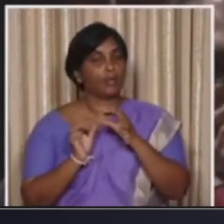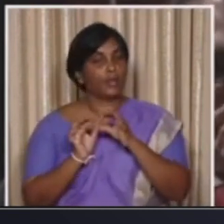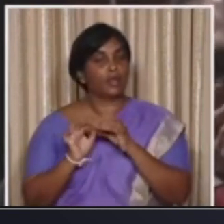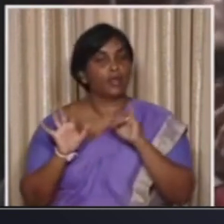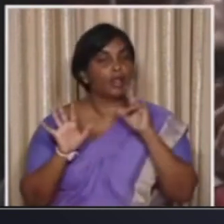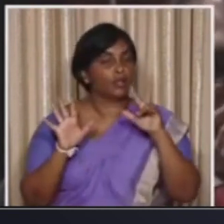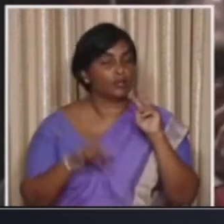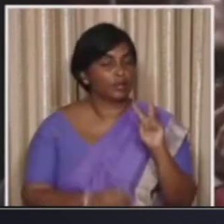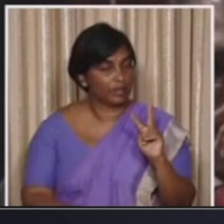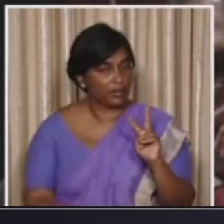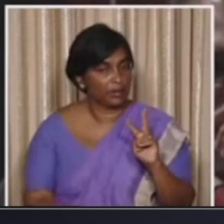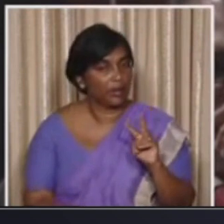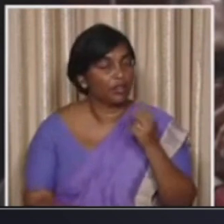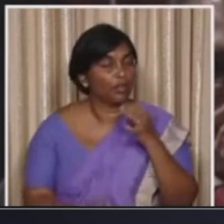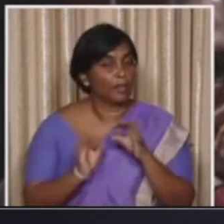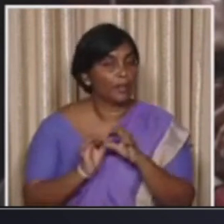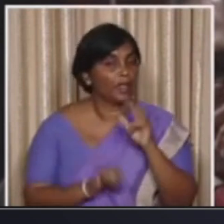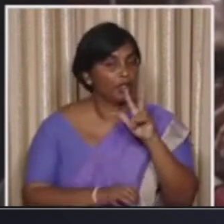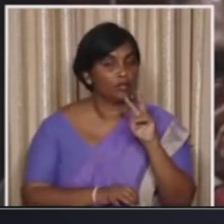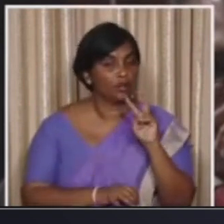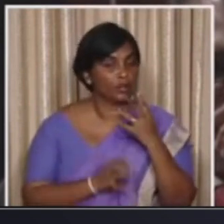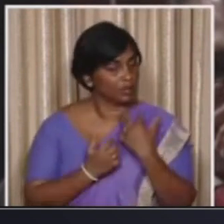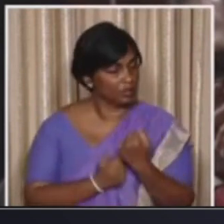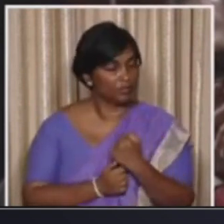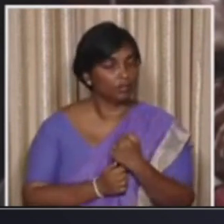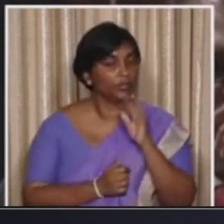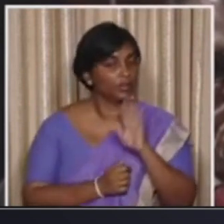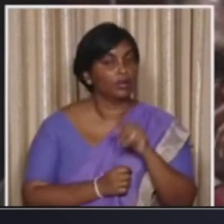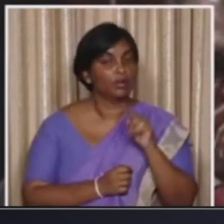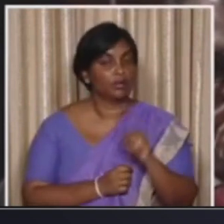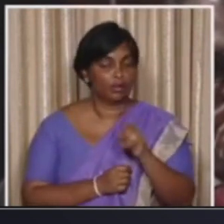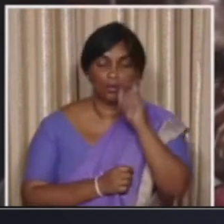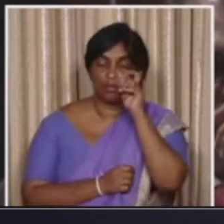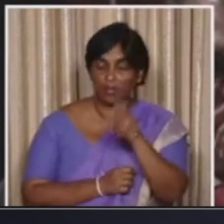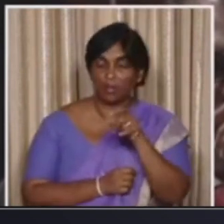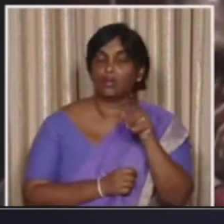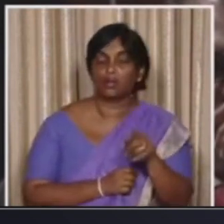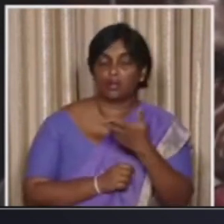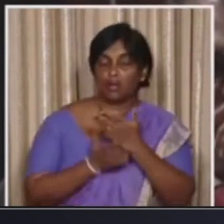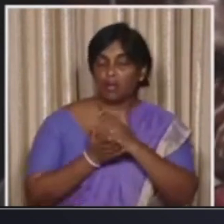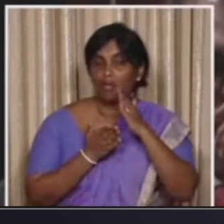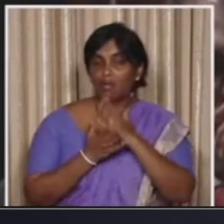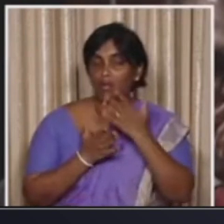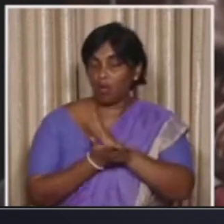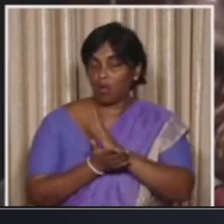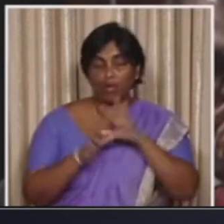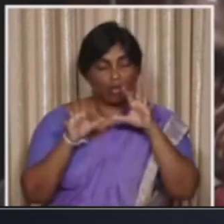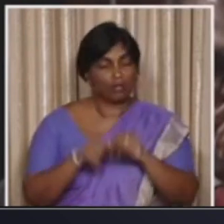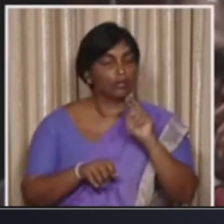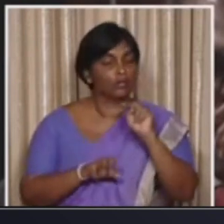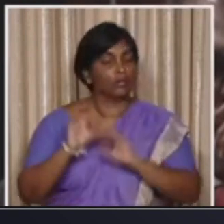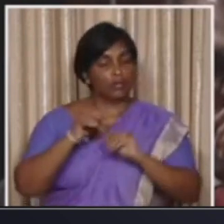බිලියන 82ක් රුපියල් බිලියන 82ක් හම්බ වෙනවා හැබැයි මේ කට්ටිය බලන්නේ කොටස් අයිතිය